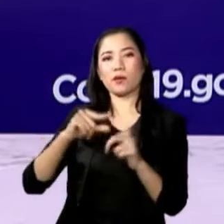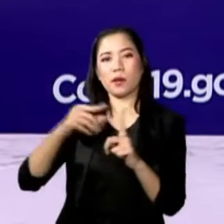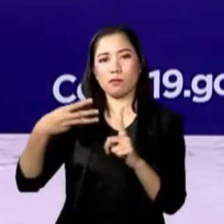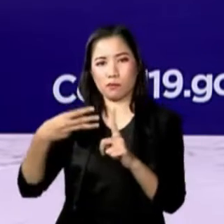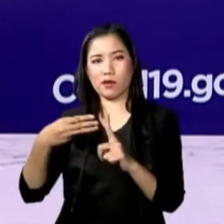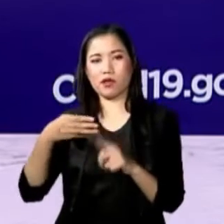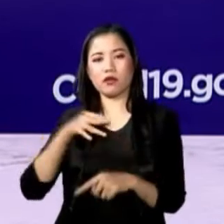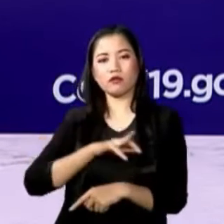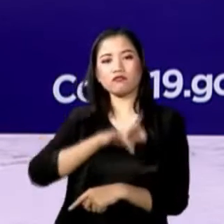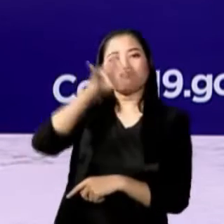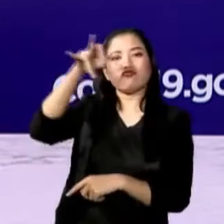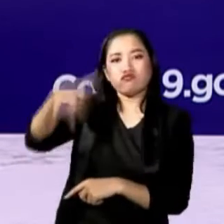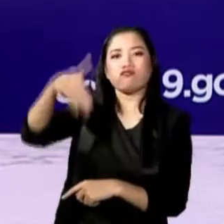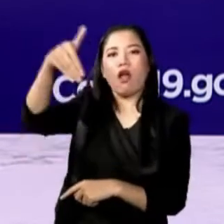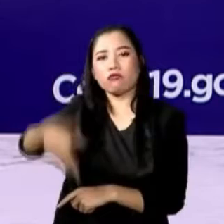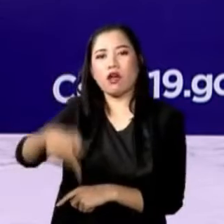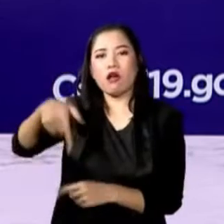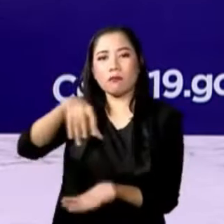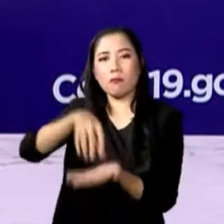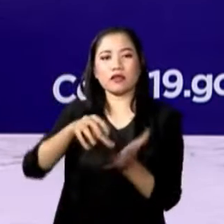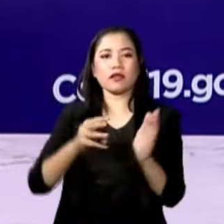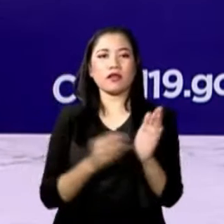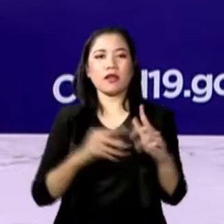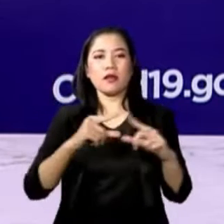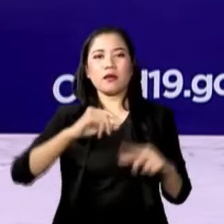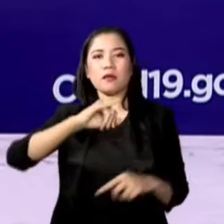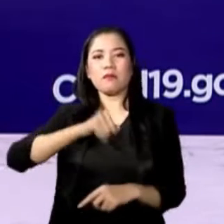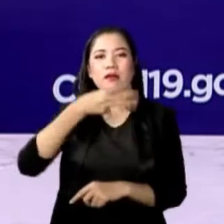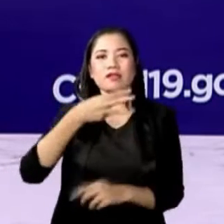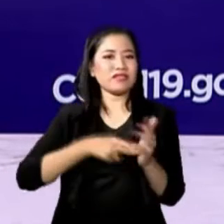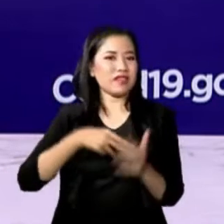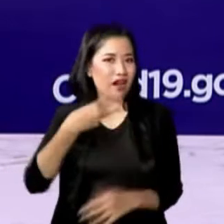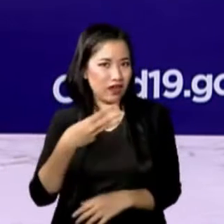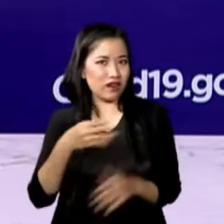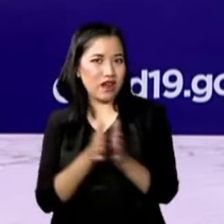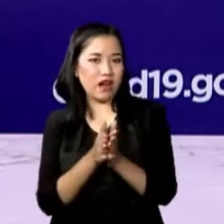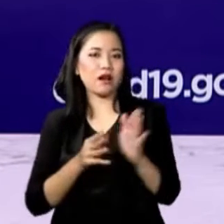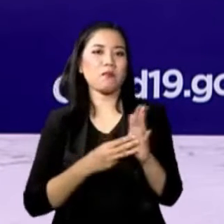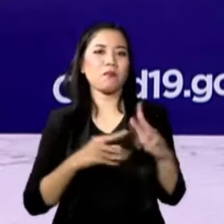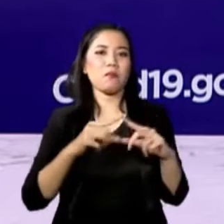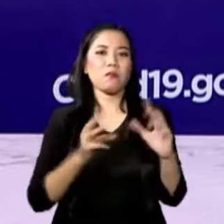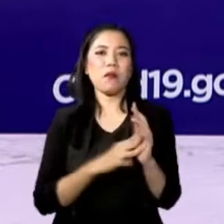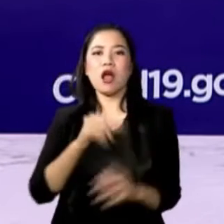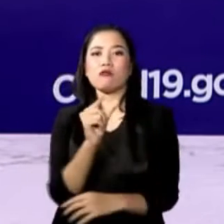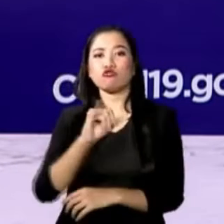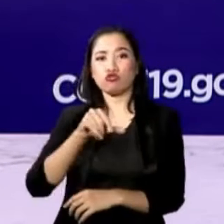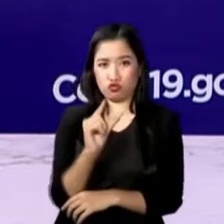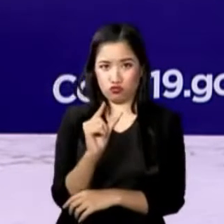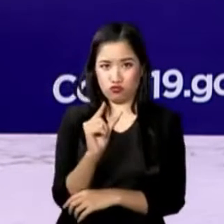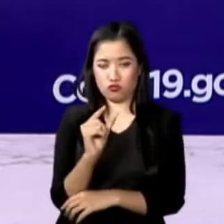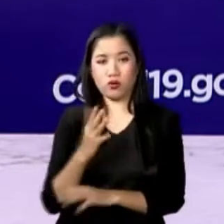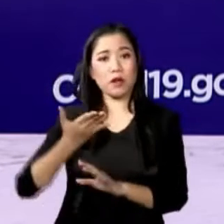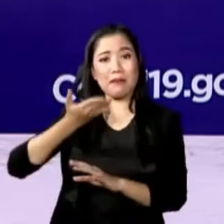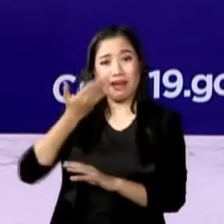lokasi gempa di Majene dan Mamuju, Sulawesi Barat, setelah sehari sebelumnya meninjau